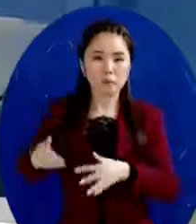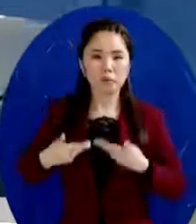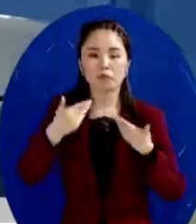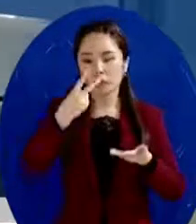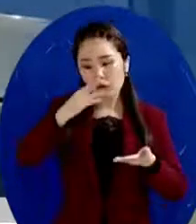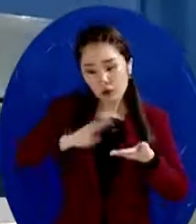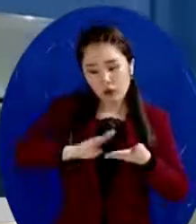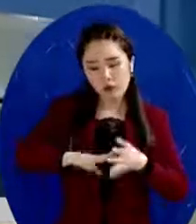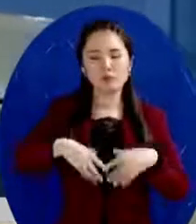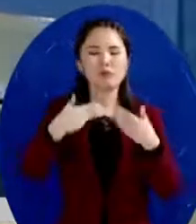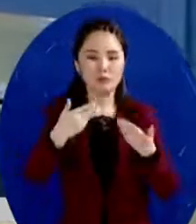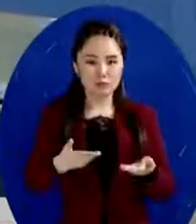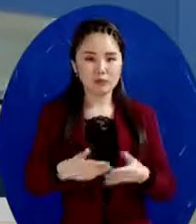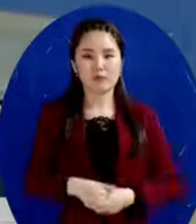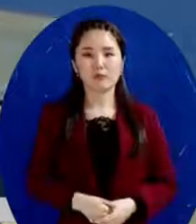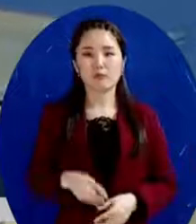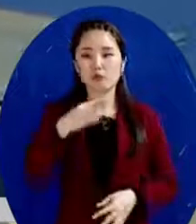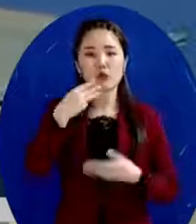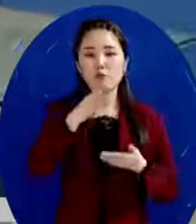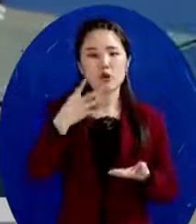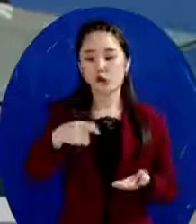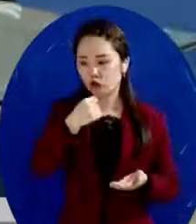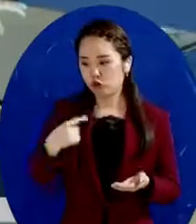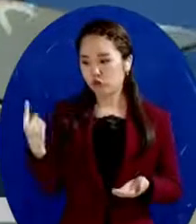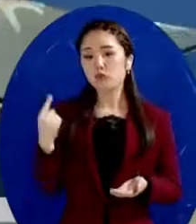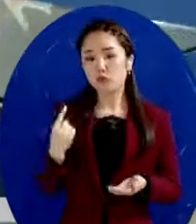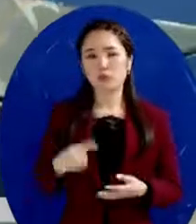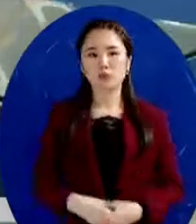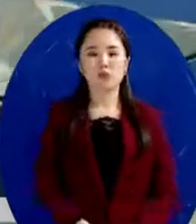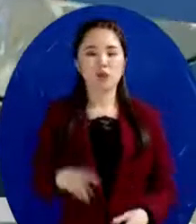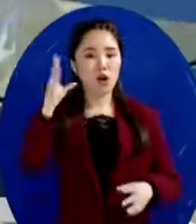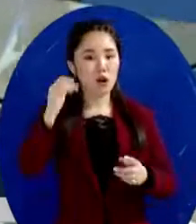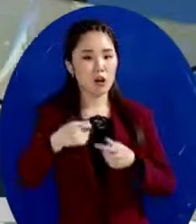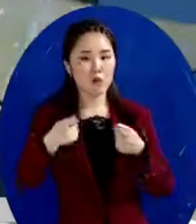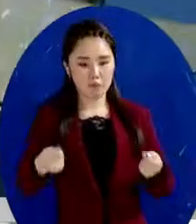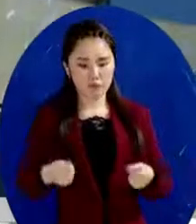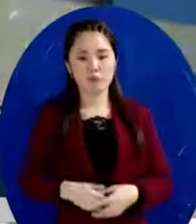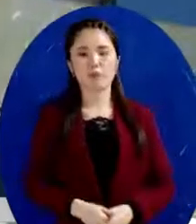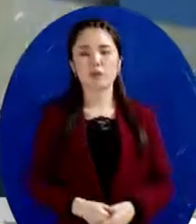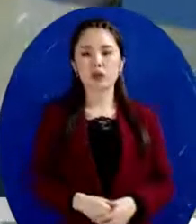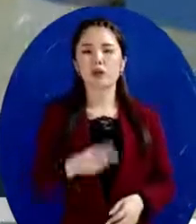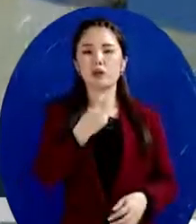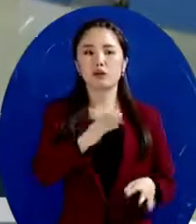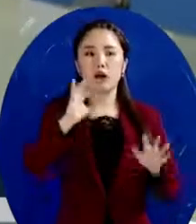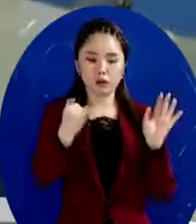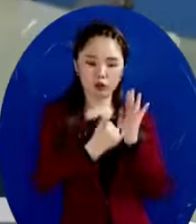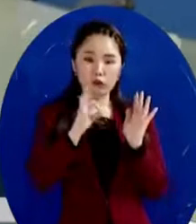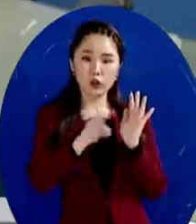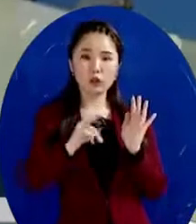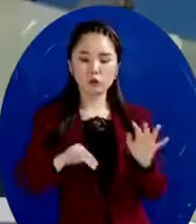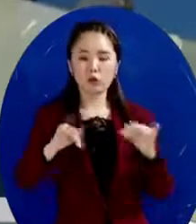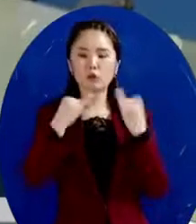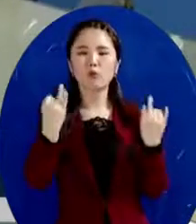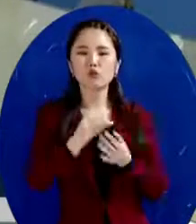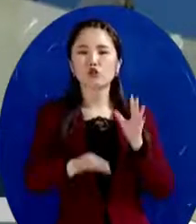Осрын учирлын тойрогт ажиллаа. Цуврал мэдээлэл манд сэтгүүлч Наран Тунгалаг бэлтгэн хүргэж байгаа. Арай мэдэргий. Арай мэд. Тэгэхээр 2016 оны улсын хурлын